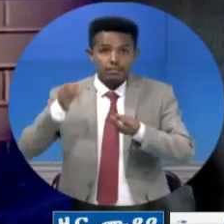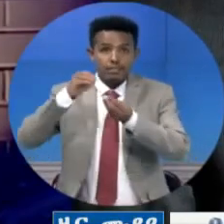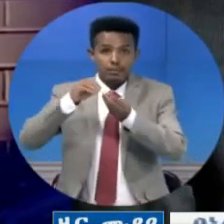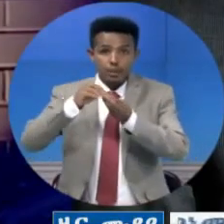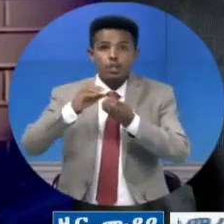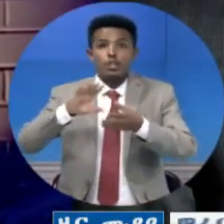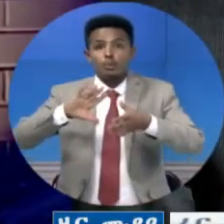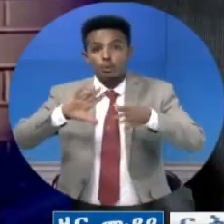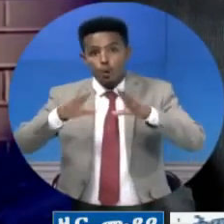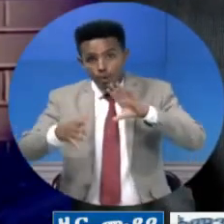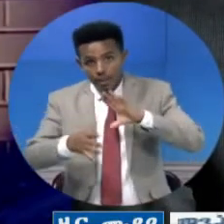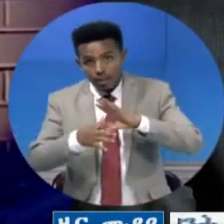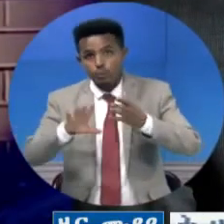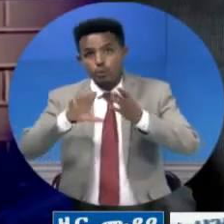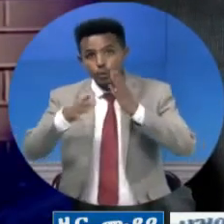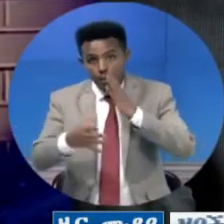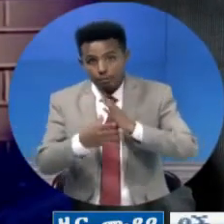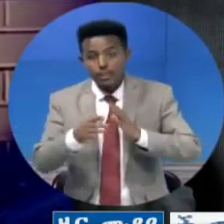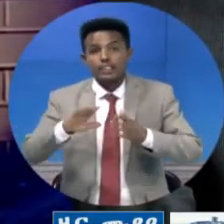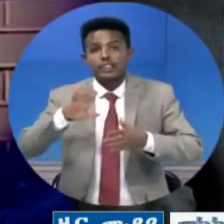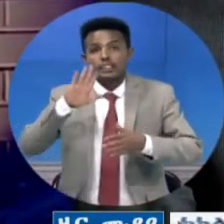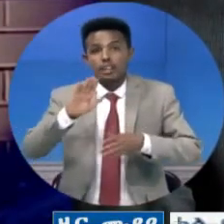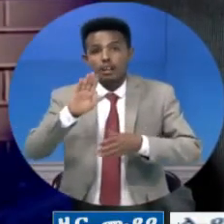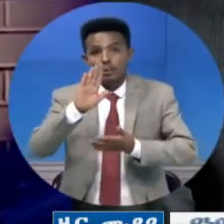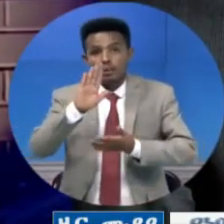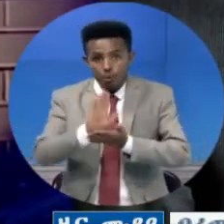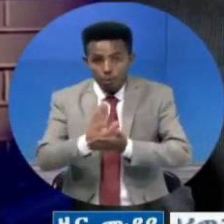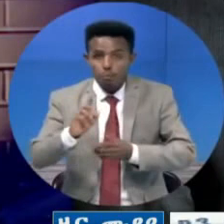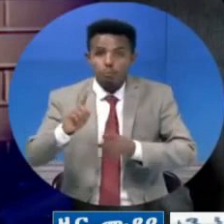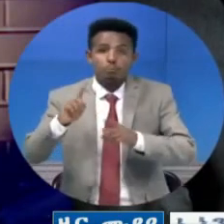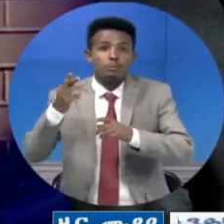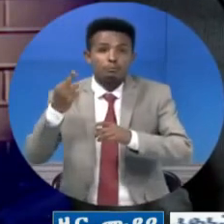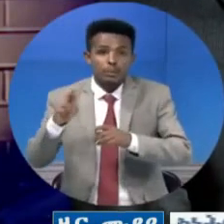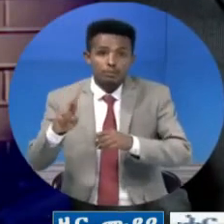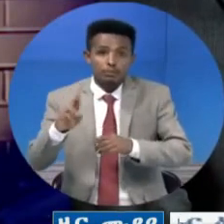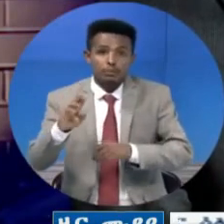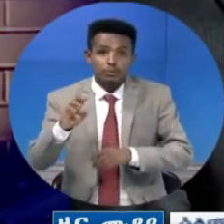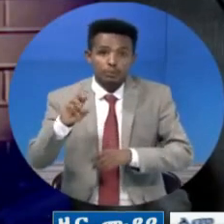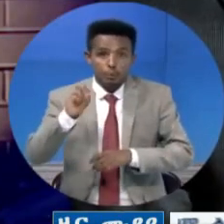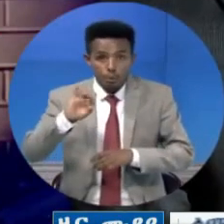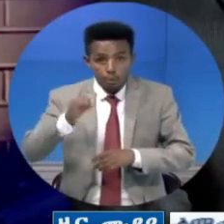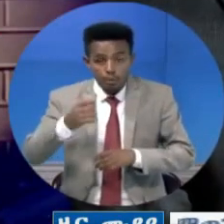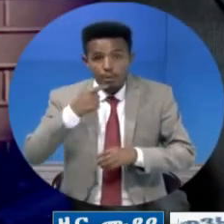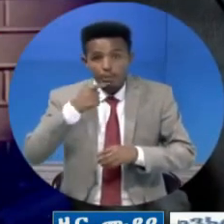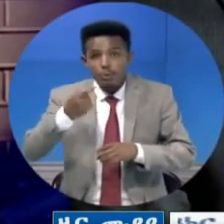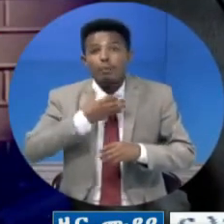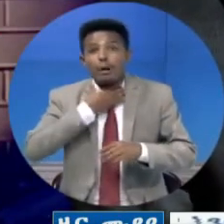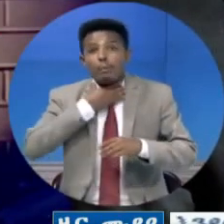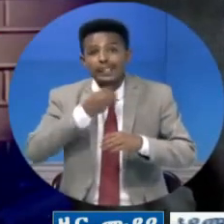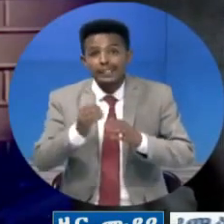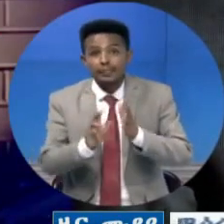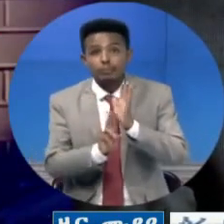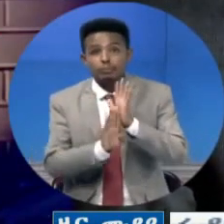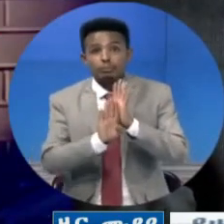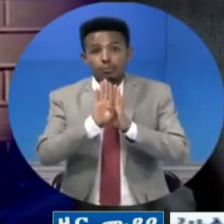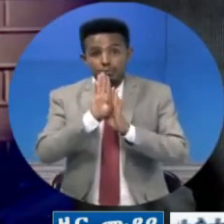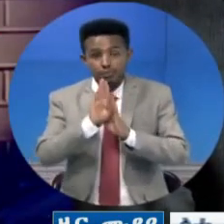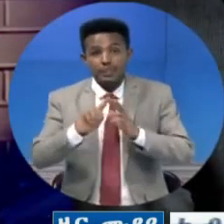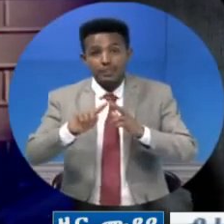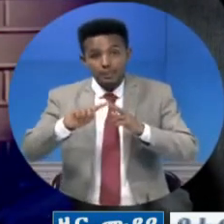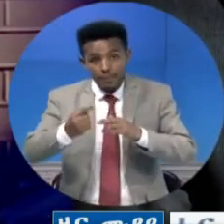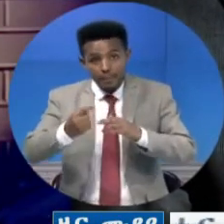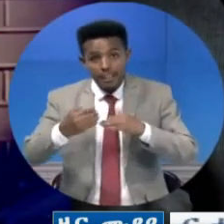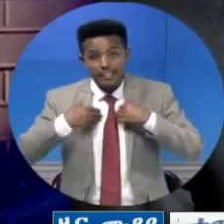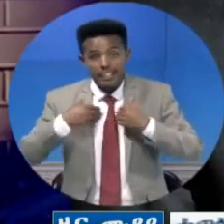ጎንደር፣ ጎጃም፣ ወሎ፣ ሸዋ ተብሎ እንዲከፋፈልና የአማራ ብሔርተኝነት ገና በማቆጥቆጥ በጅምር ላይ ስላለ